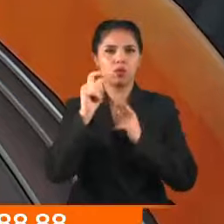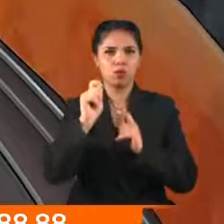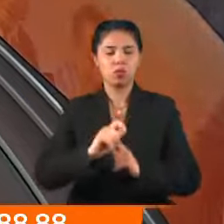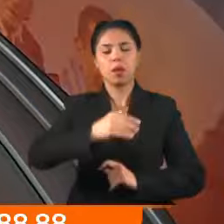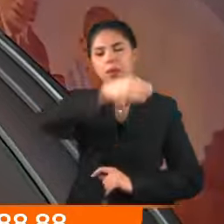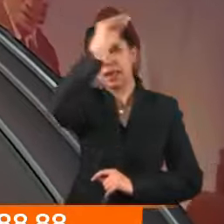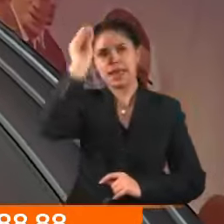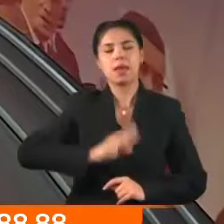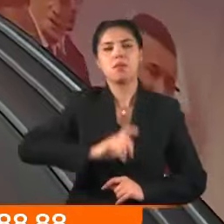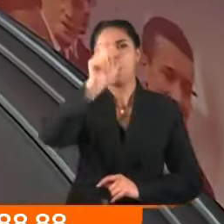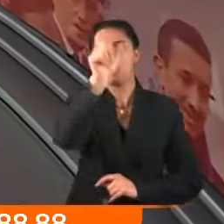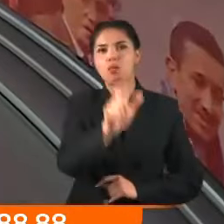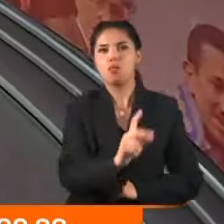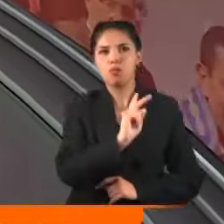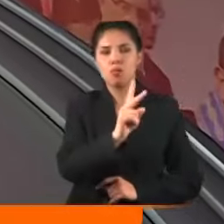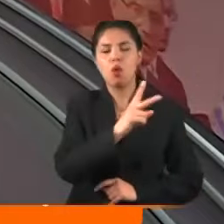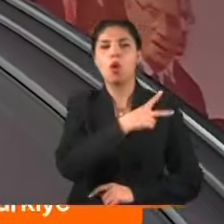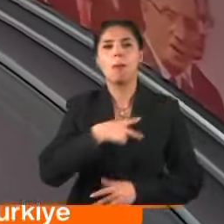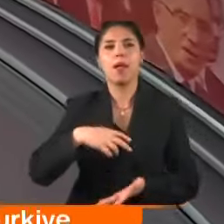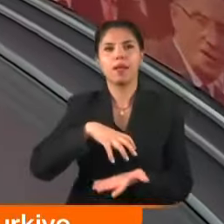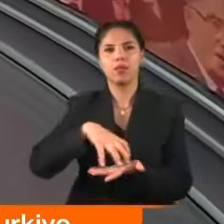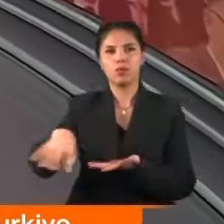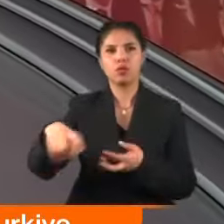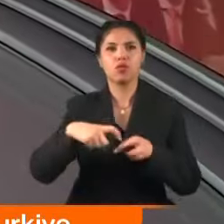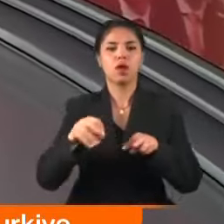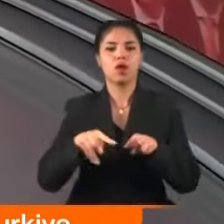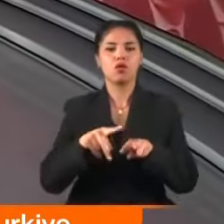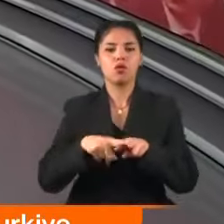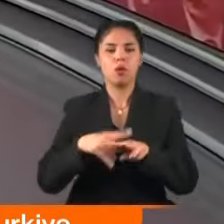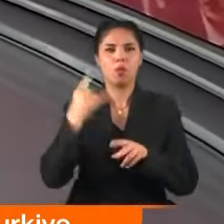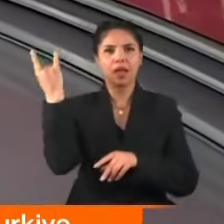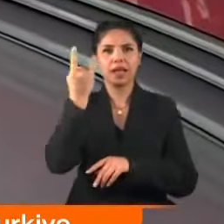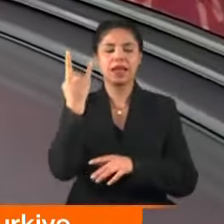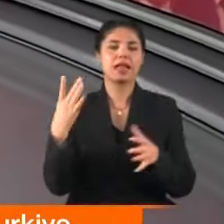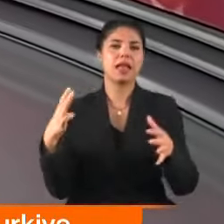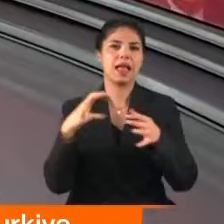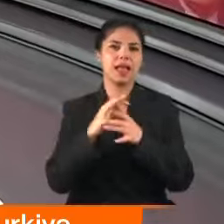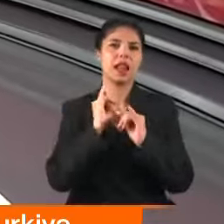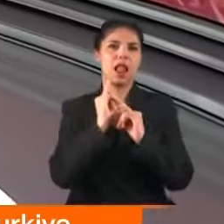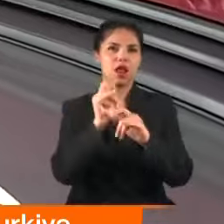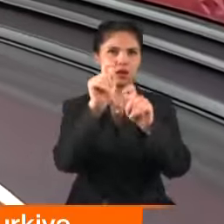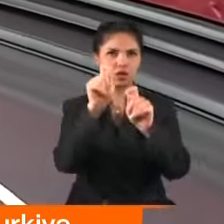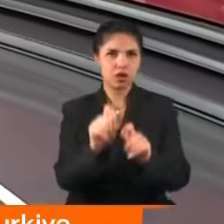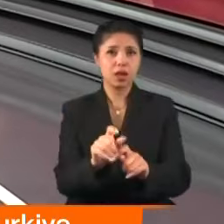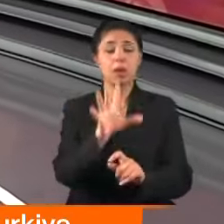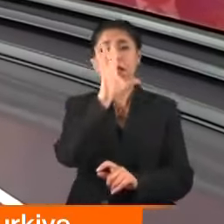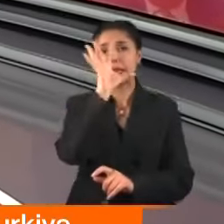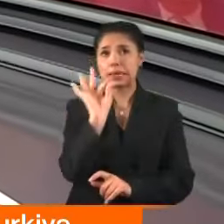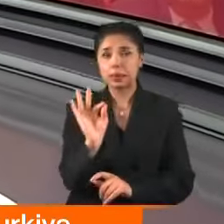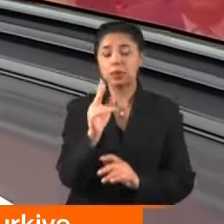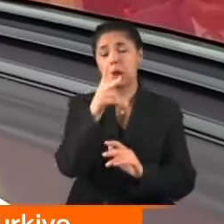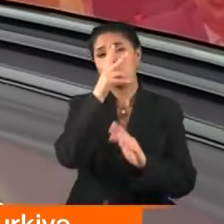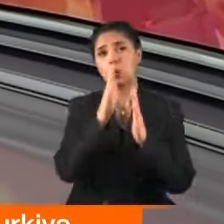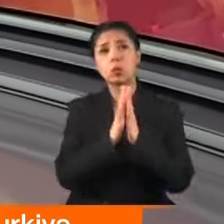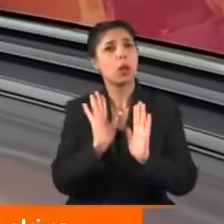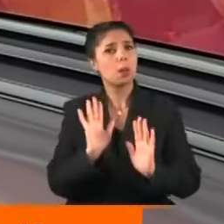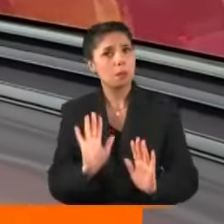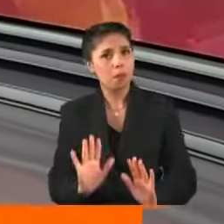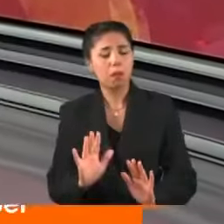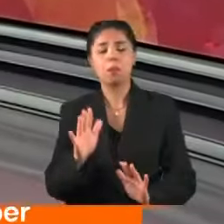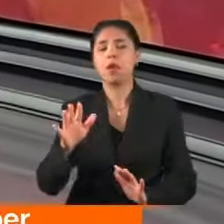Başkanı Ekrem İmamoğlu'nun belediye bütçesinden karşıladığı Roma gezisini eleştirdi. Kimse kusura bakmasın, milletin cebinden özel